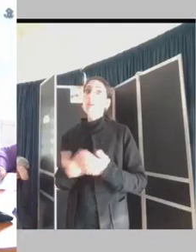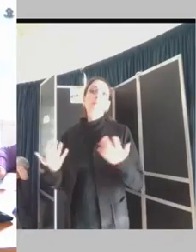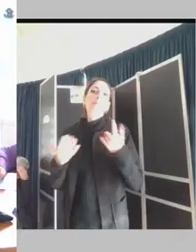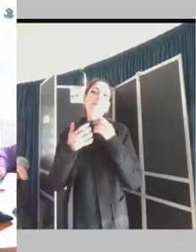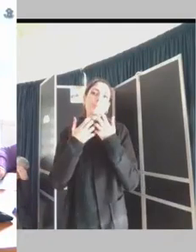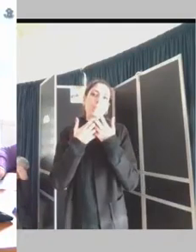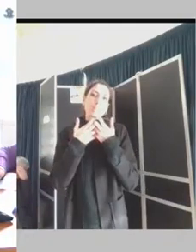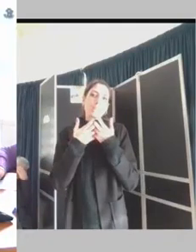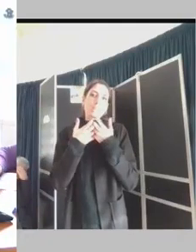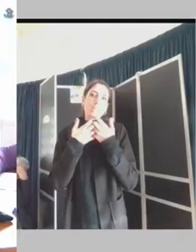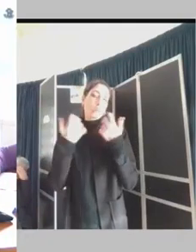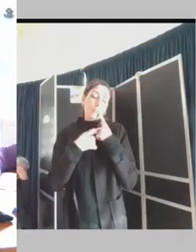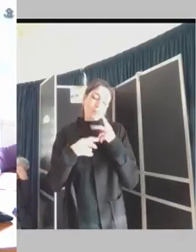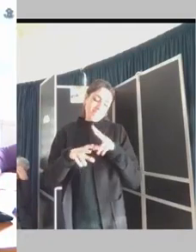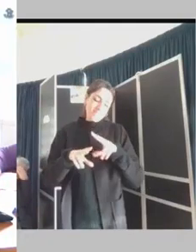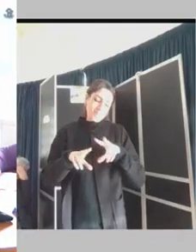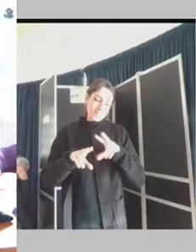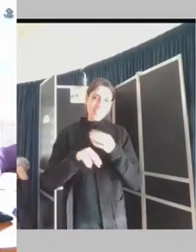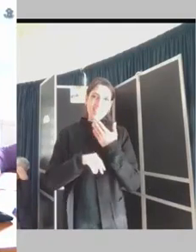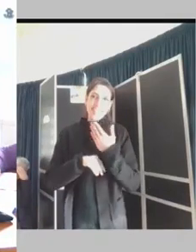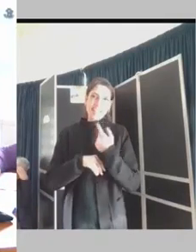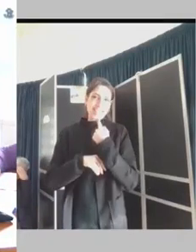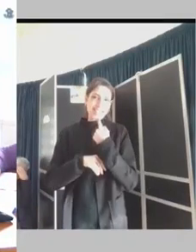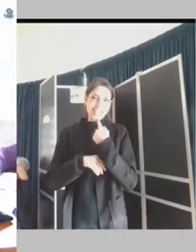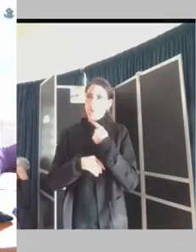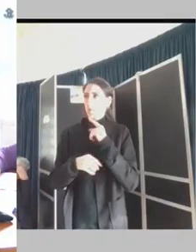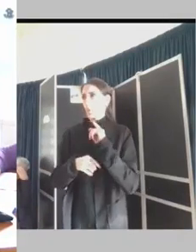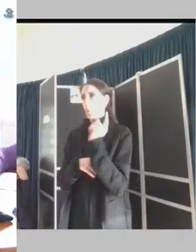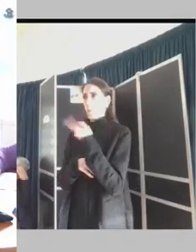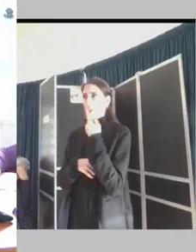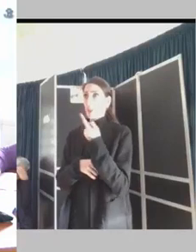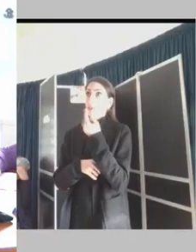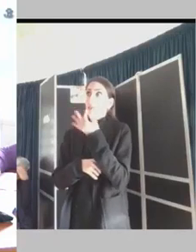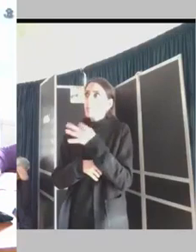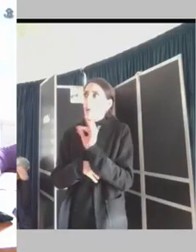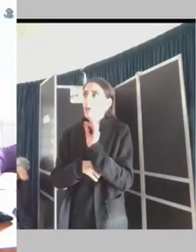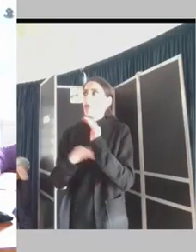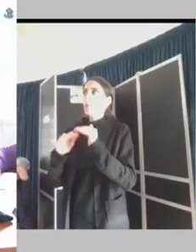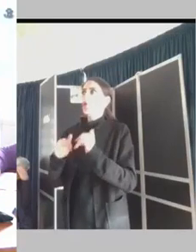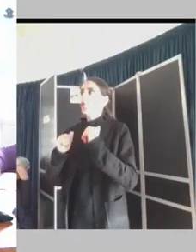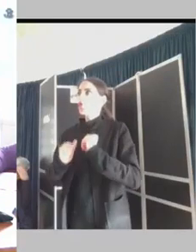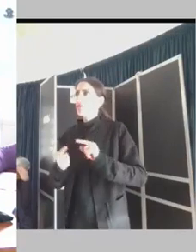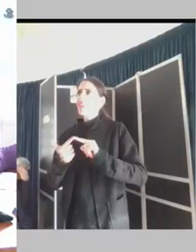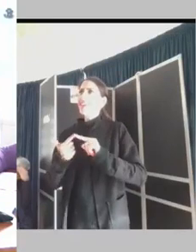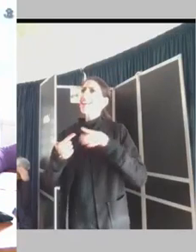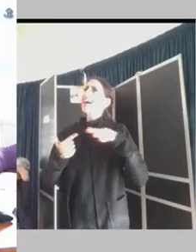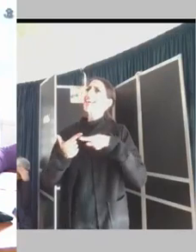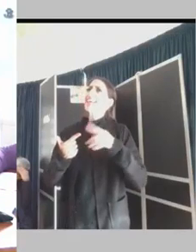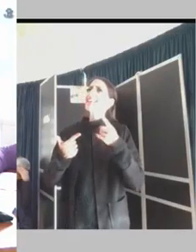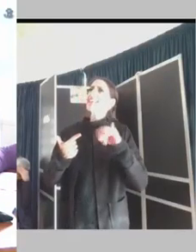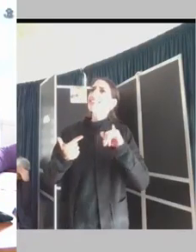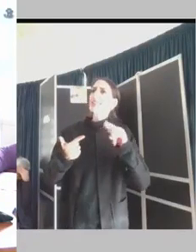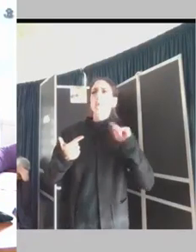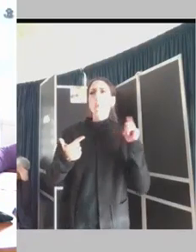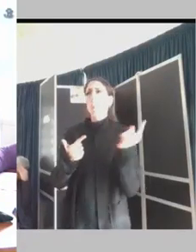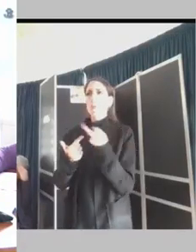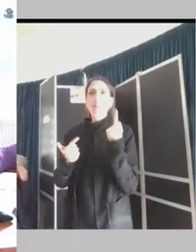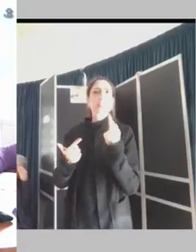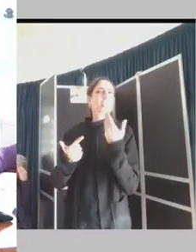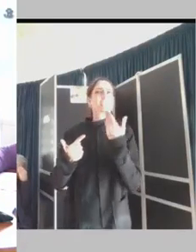ripeto il ringraziamento per tutti, specialmente per la protezione civile, per la rete di tutti, per tutte le, e anche per gli ospiti che